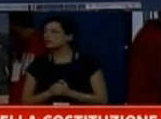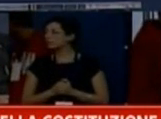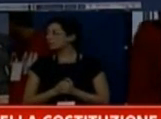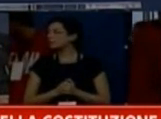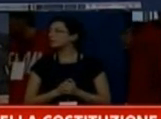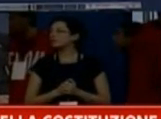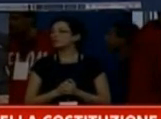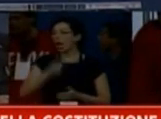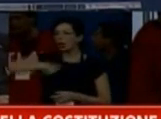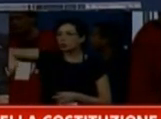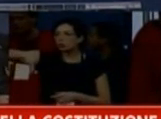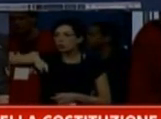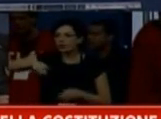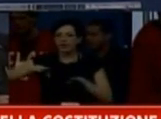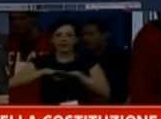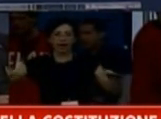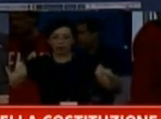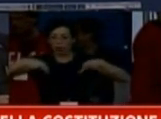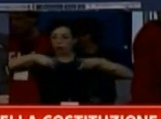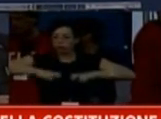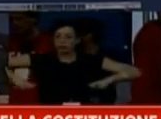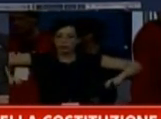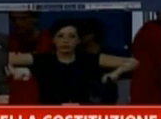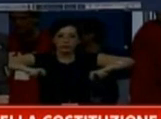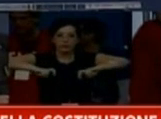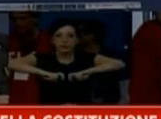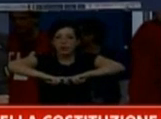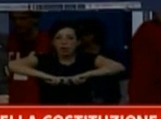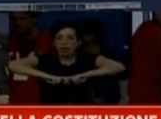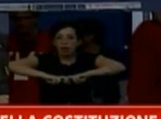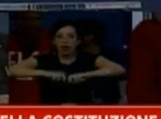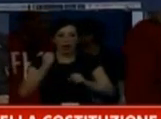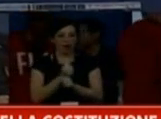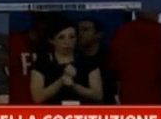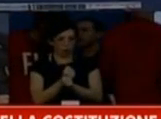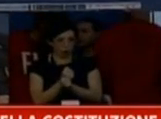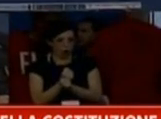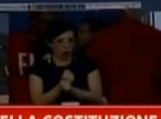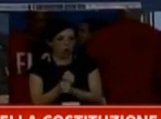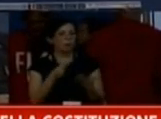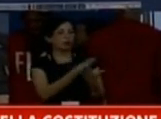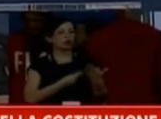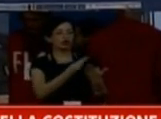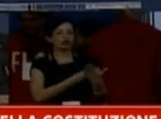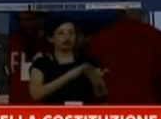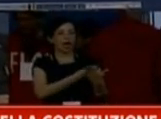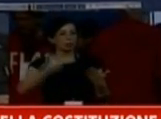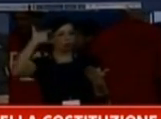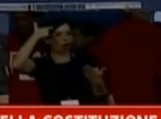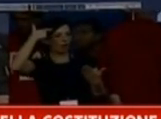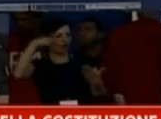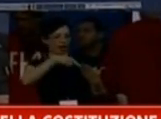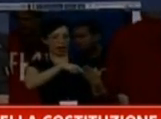seduti attorno a un tavolo per lavorare a un progetto del governo. La cultura non si presta a